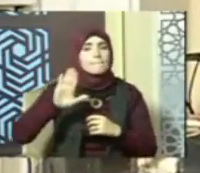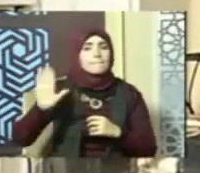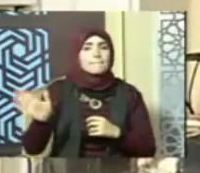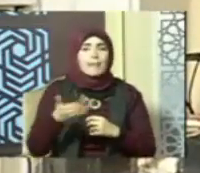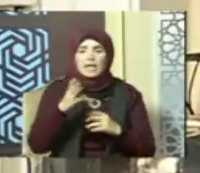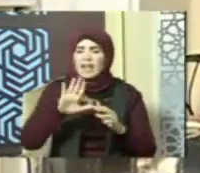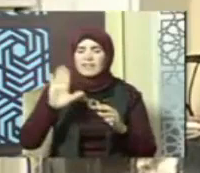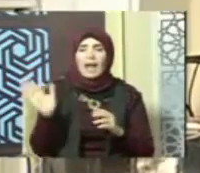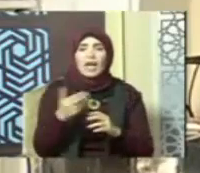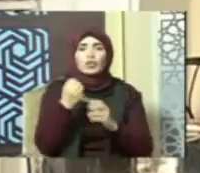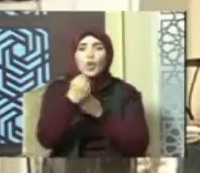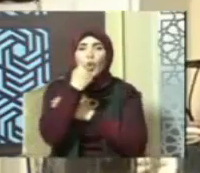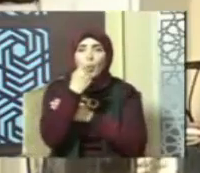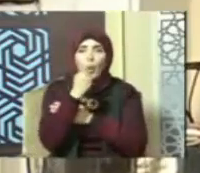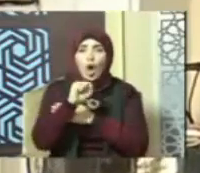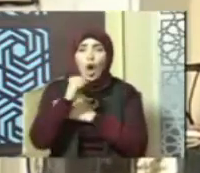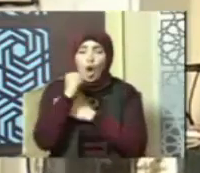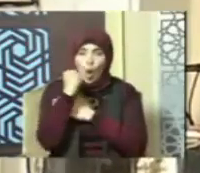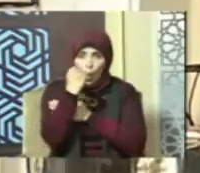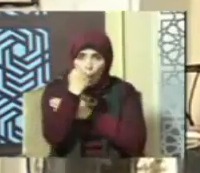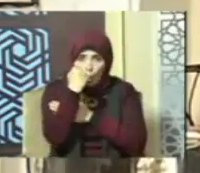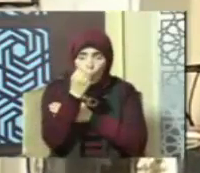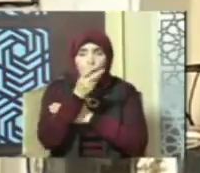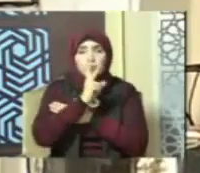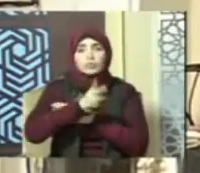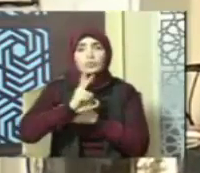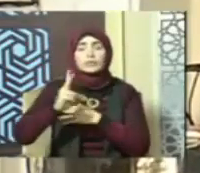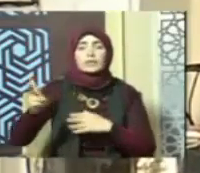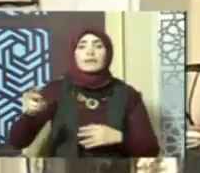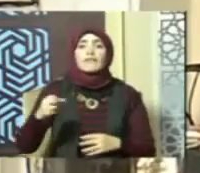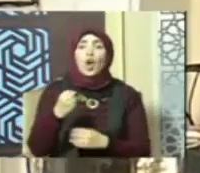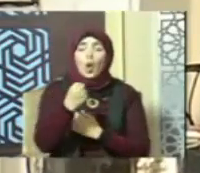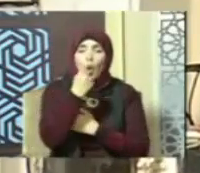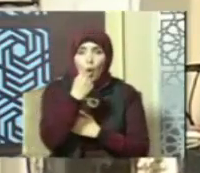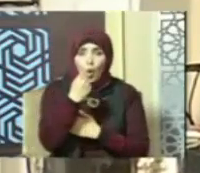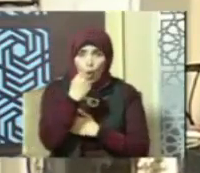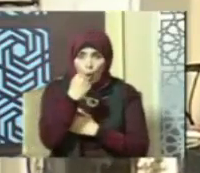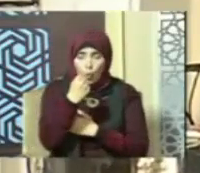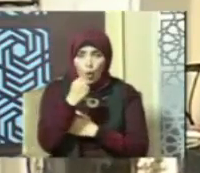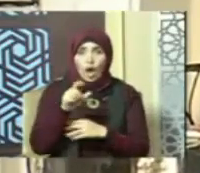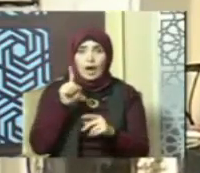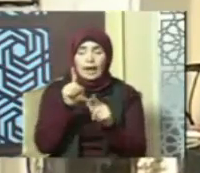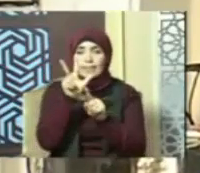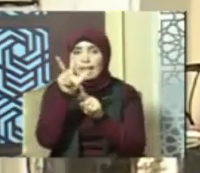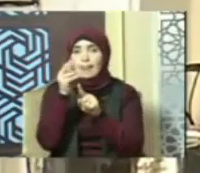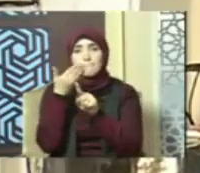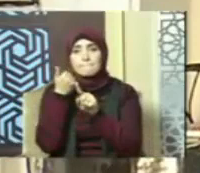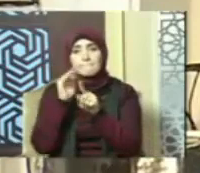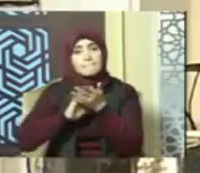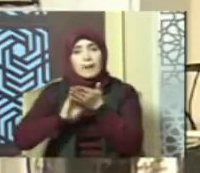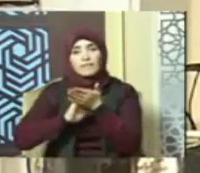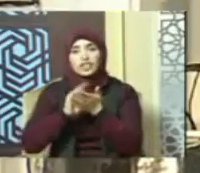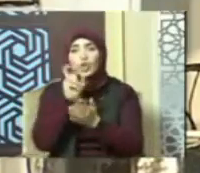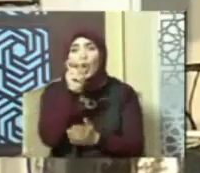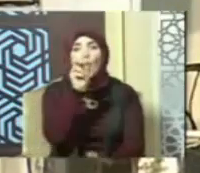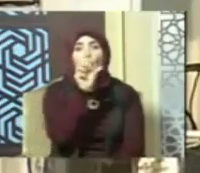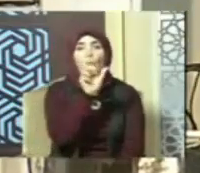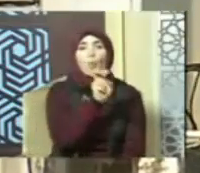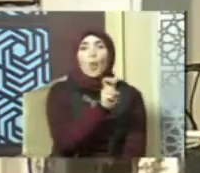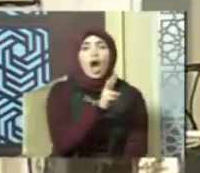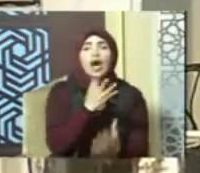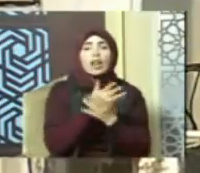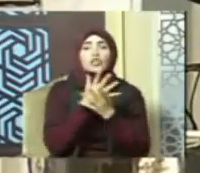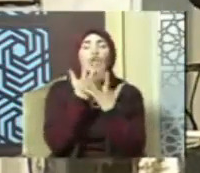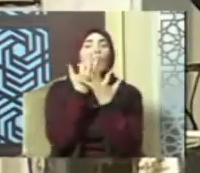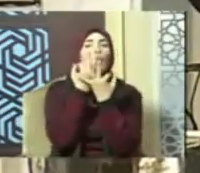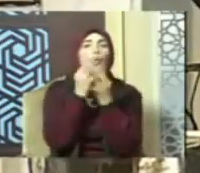وأعلى درجات القوة. والقوة جاءت نكرة لتفيد العموم والشمول،